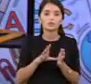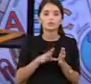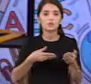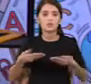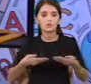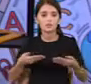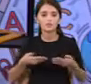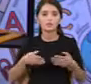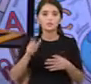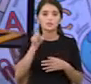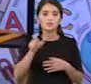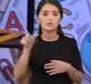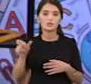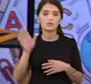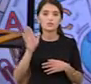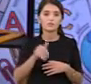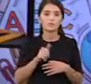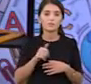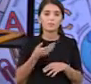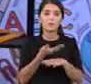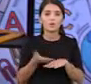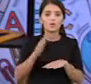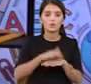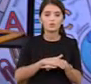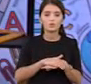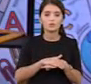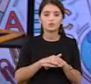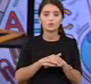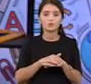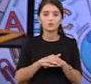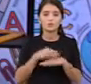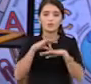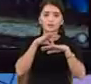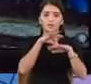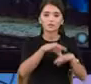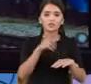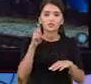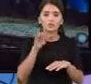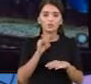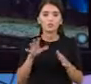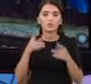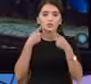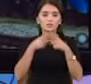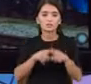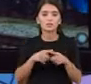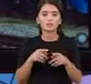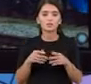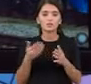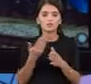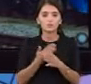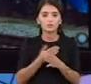harakatlanadi. Unda insonlar va turli xil og'ir yuklarni tashib, bu texnik